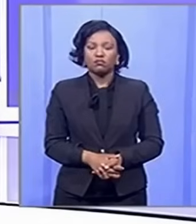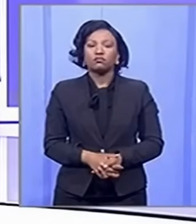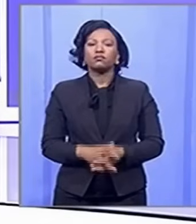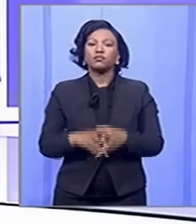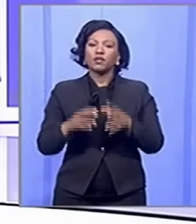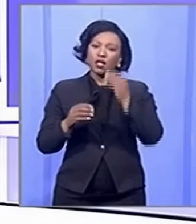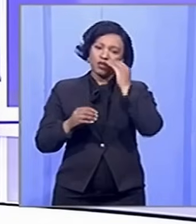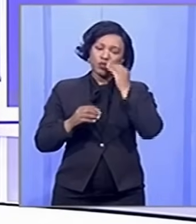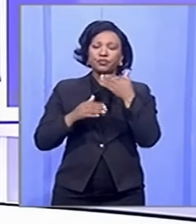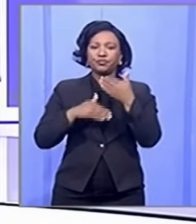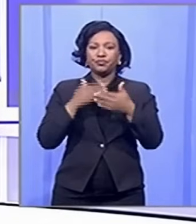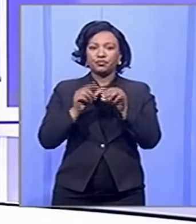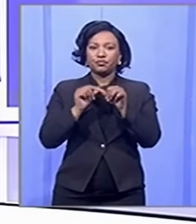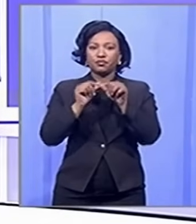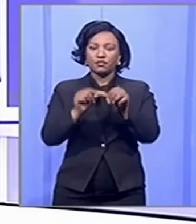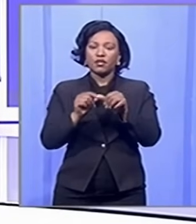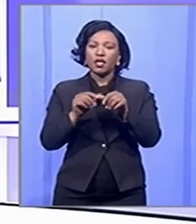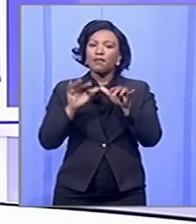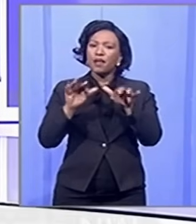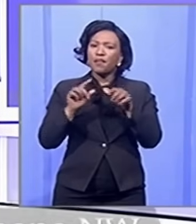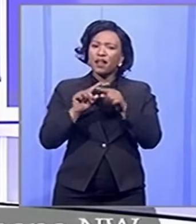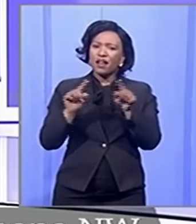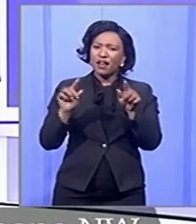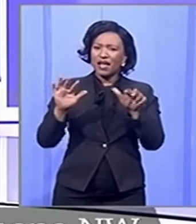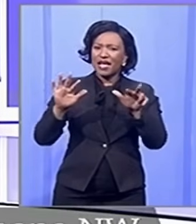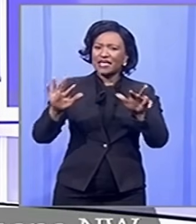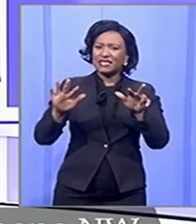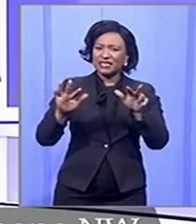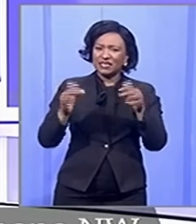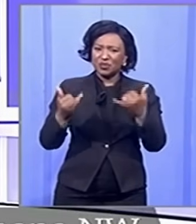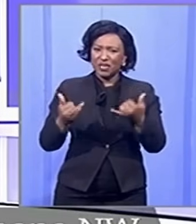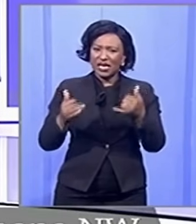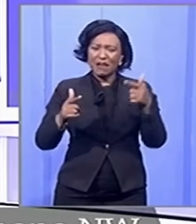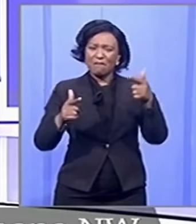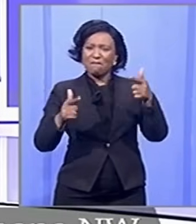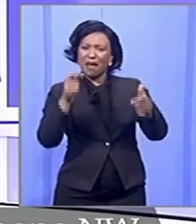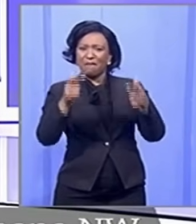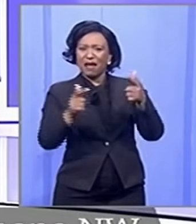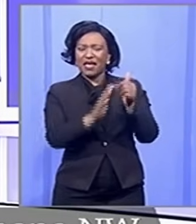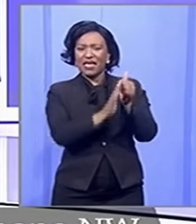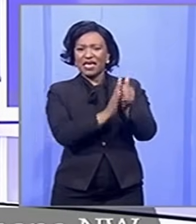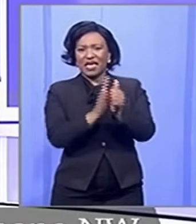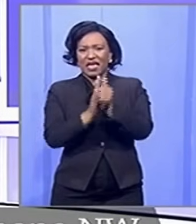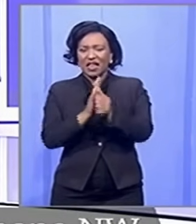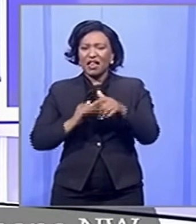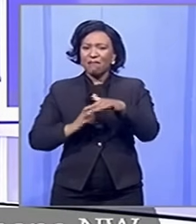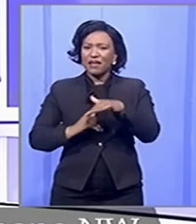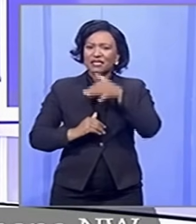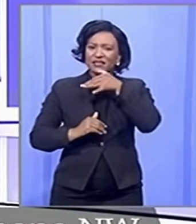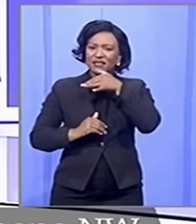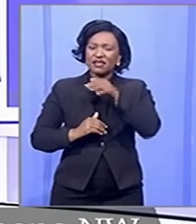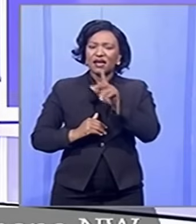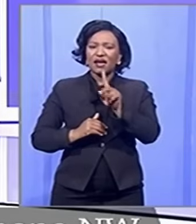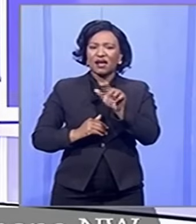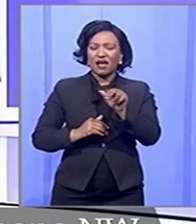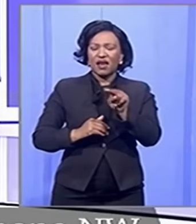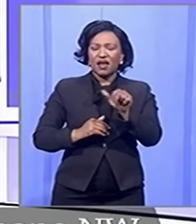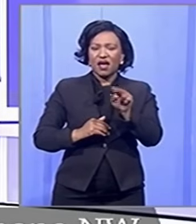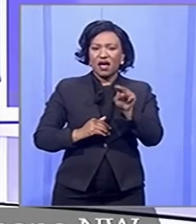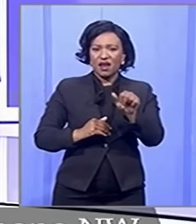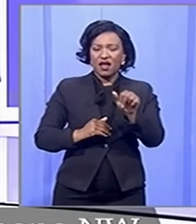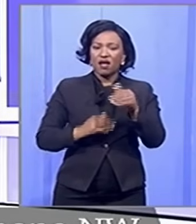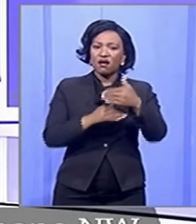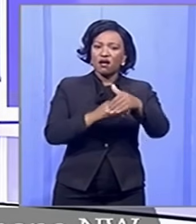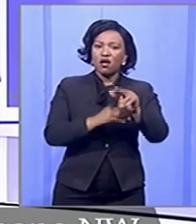Ditaba di tšwela pele, batho ba seswai ba thuntšhitšwe le go bolawa ka lefelong la go nwela jwala ka Kanana ka ntlenyana